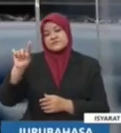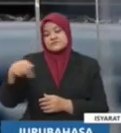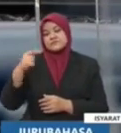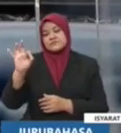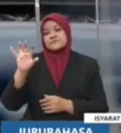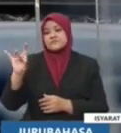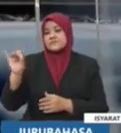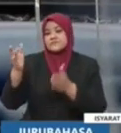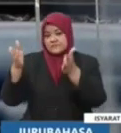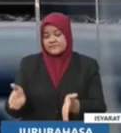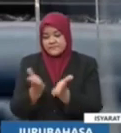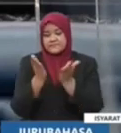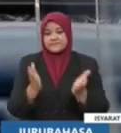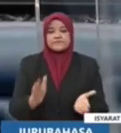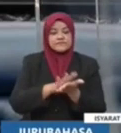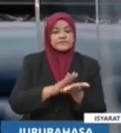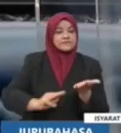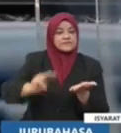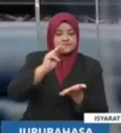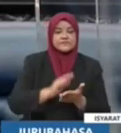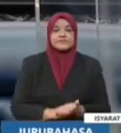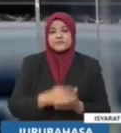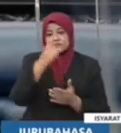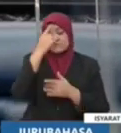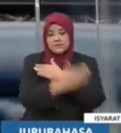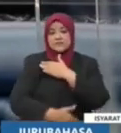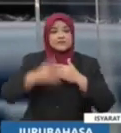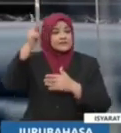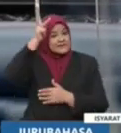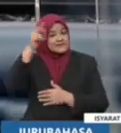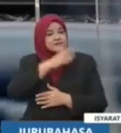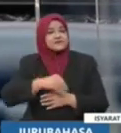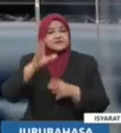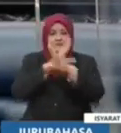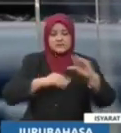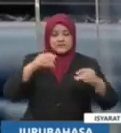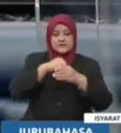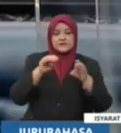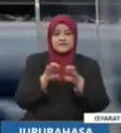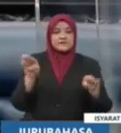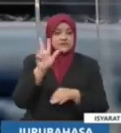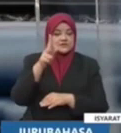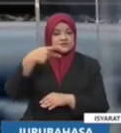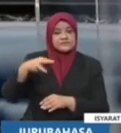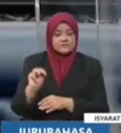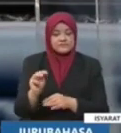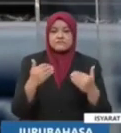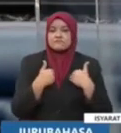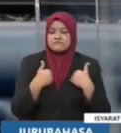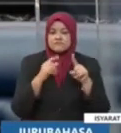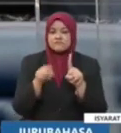1707858 orang murid sekolah menengah bagi negeri Kelantan dan Serawak yang berada dalam fasa tiga VPN